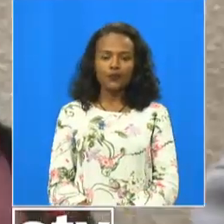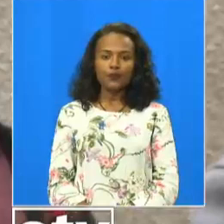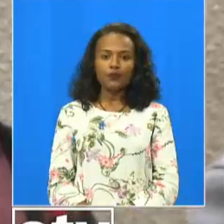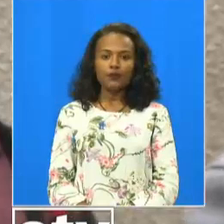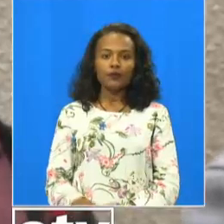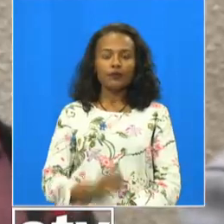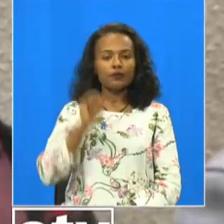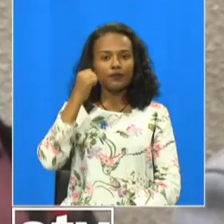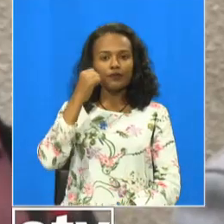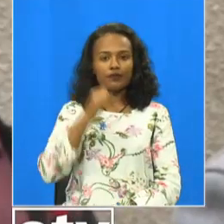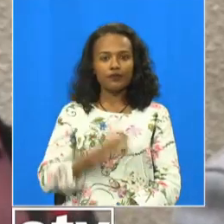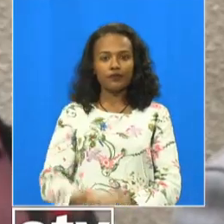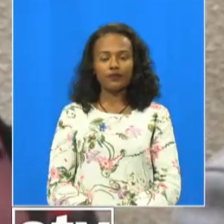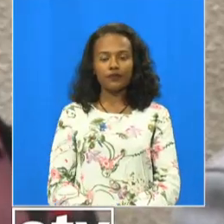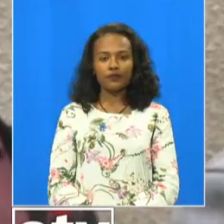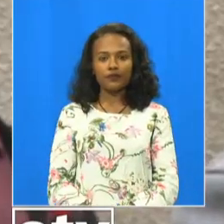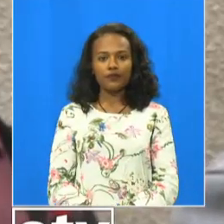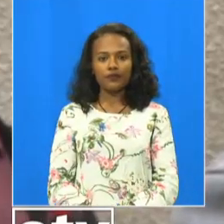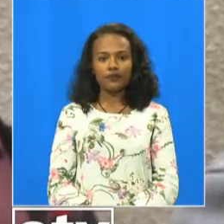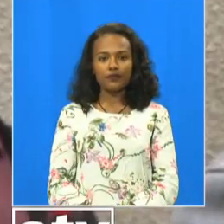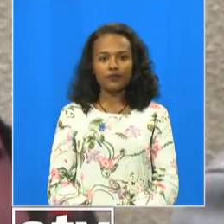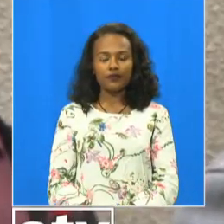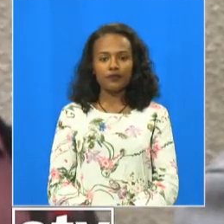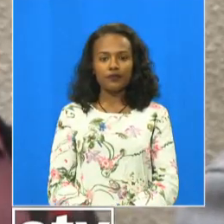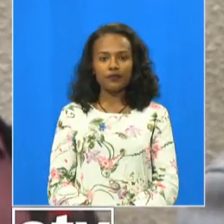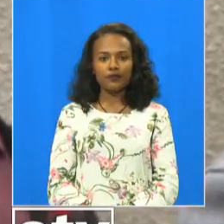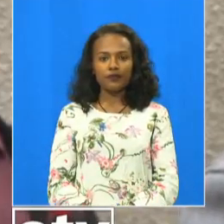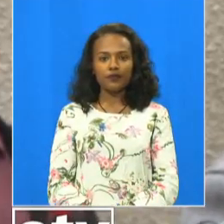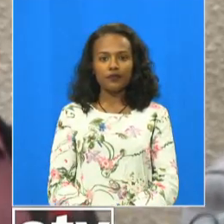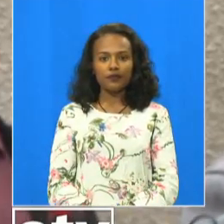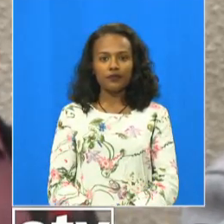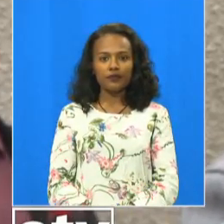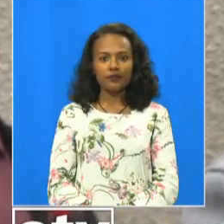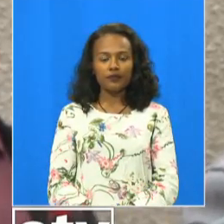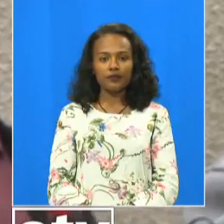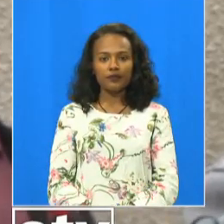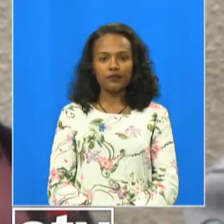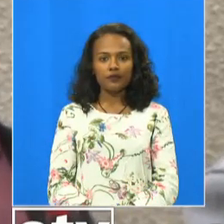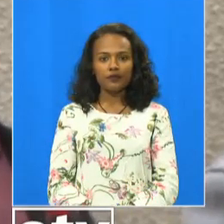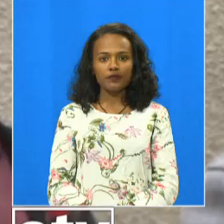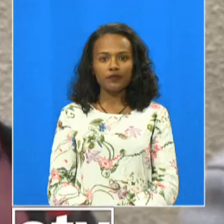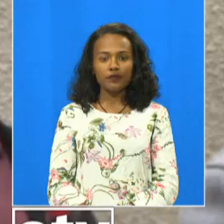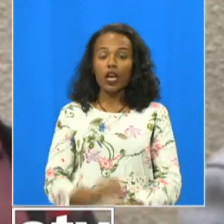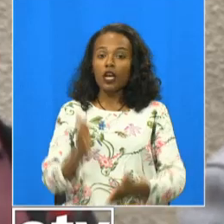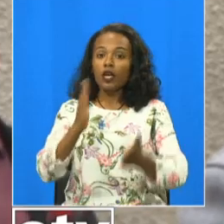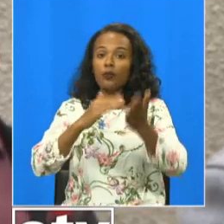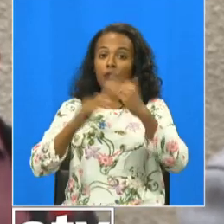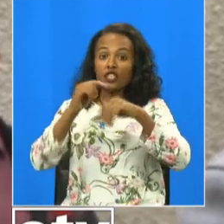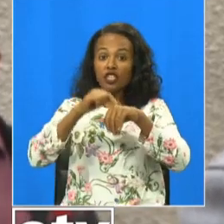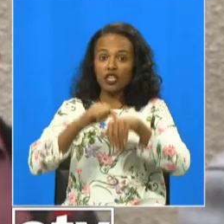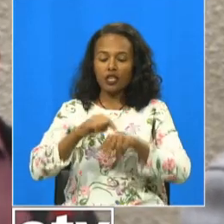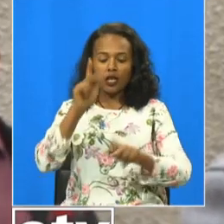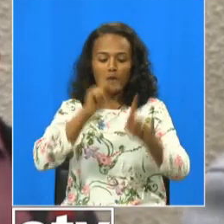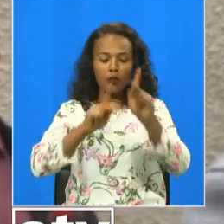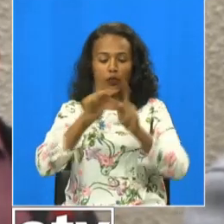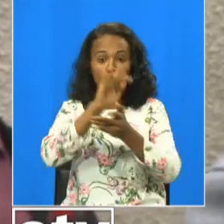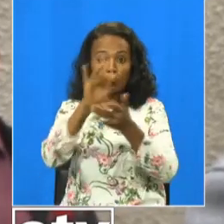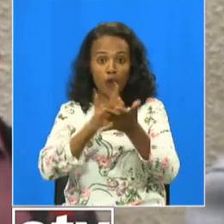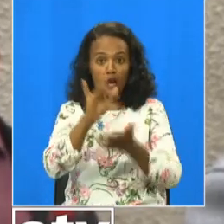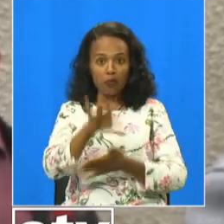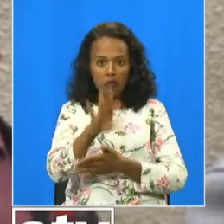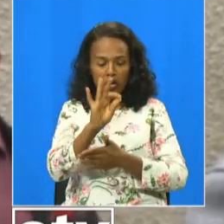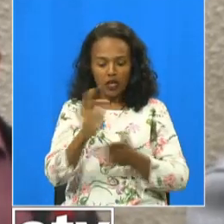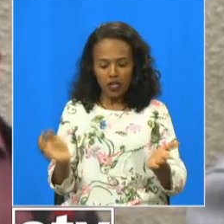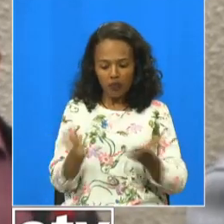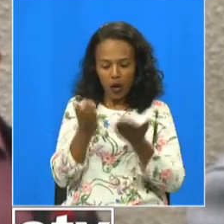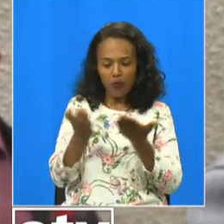የሮ ረኮ ኡመተ ግዱ ተርገሙ ጀጀቤሱን ምንበርባች ሰዋንጠይፍ በችግር ጊዜ በህብረተሰቡ ማል በመገኘትና